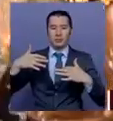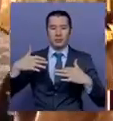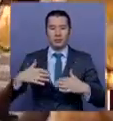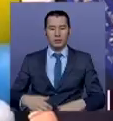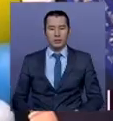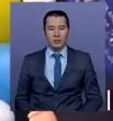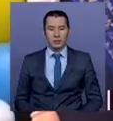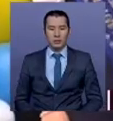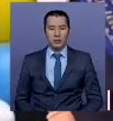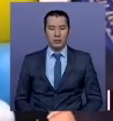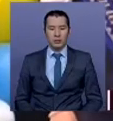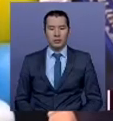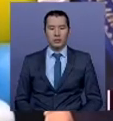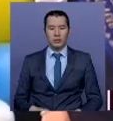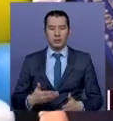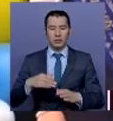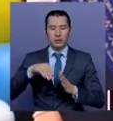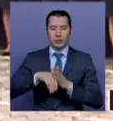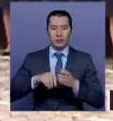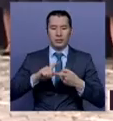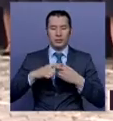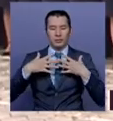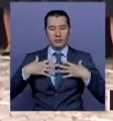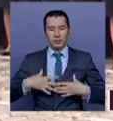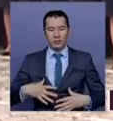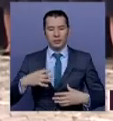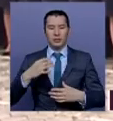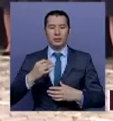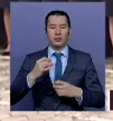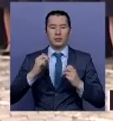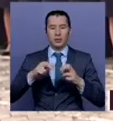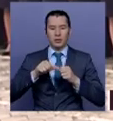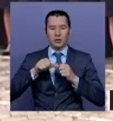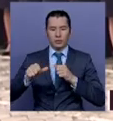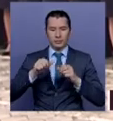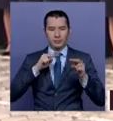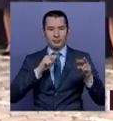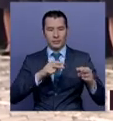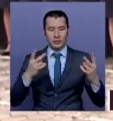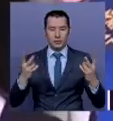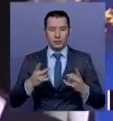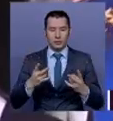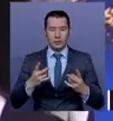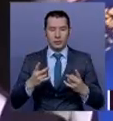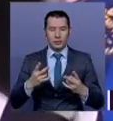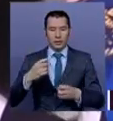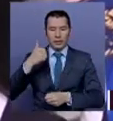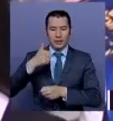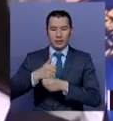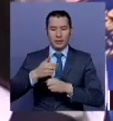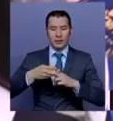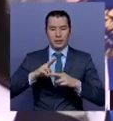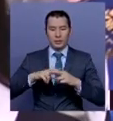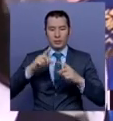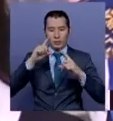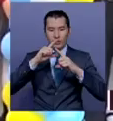қатысатын түлектердің мектеп формасын киюі және басқа да мәселелер ерекше бақылауға алынады деді. Басқарма басшысы мектеппен